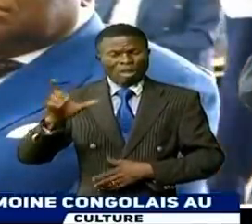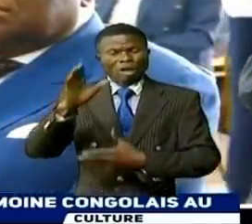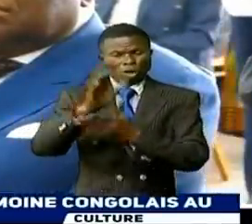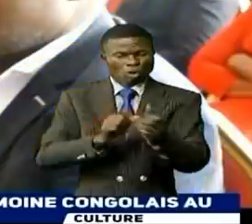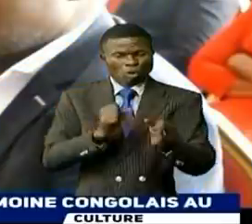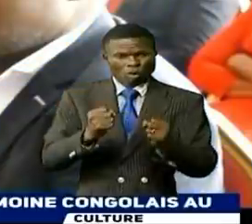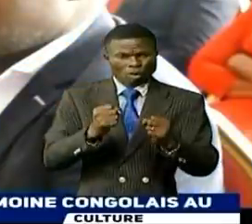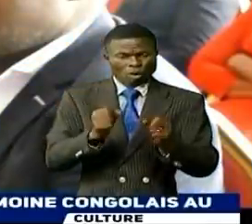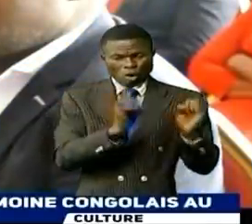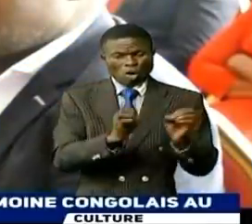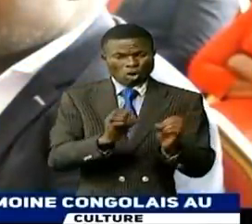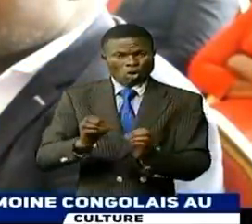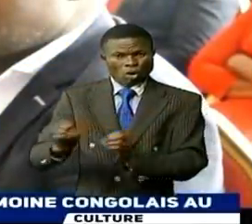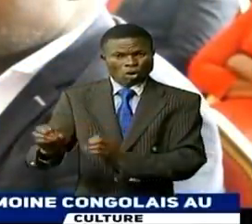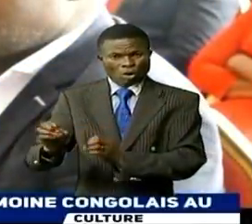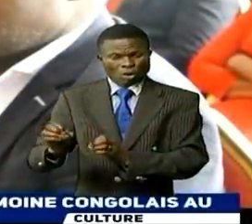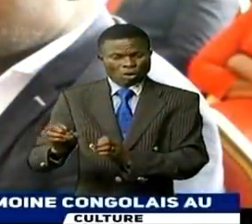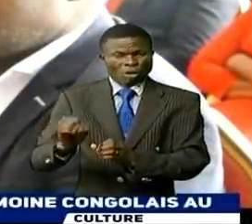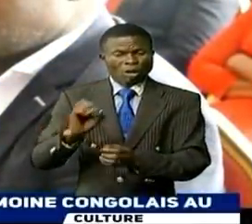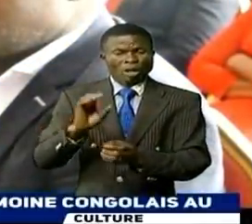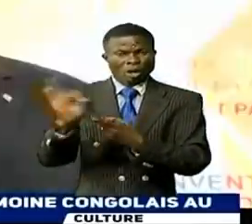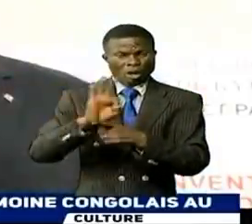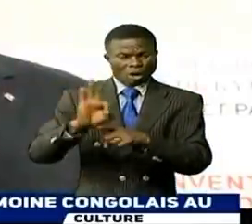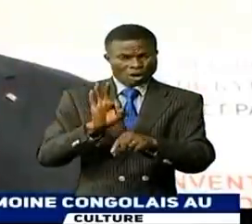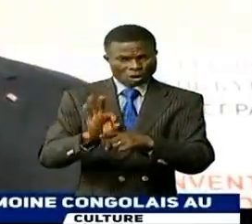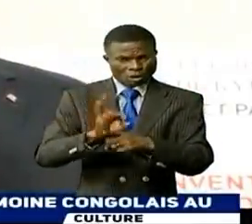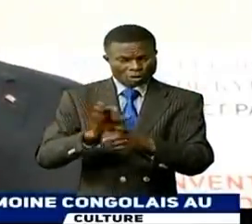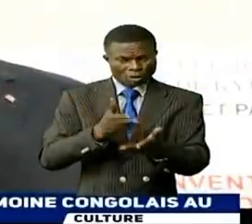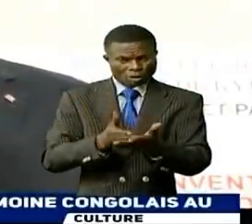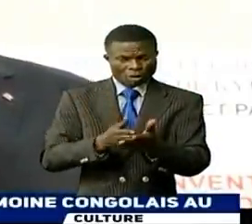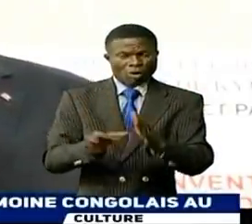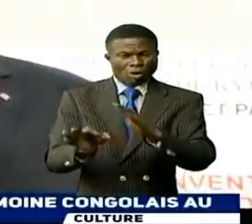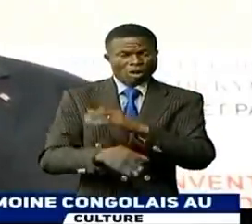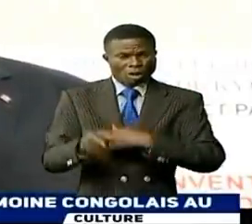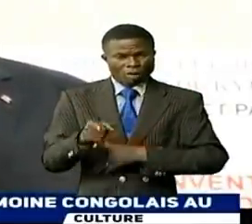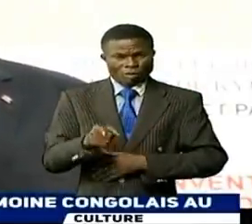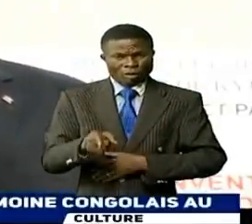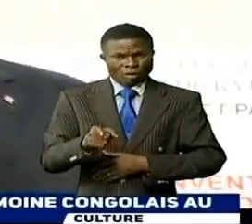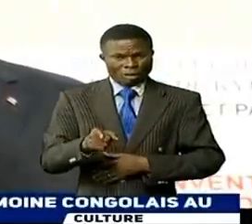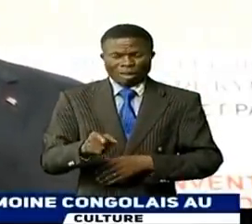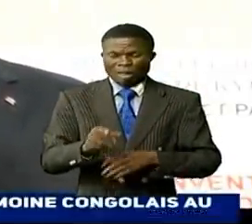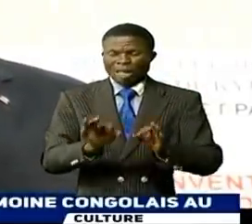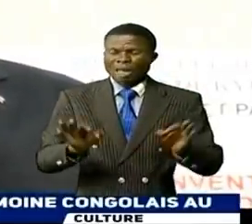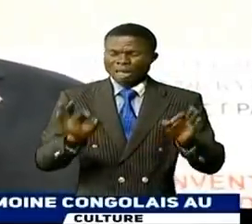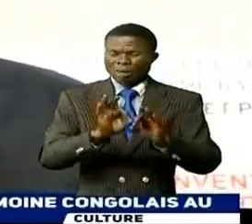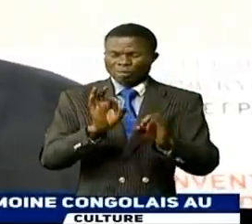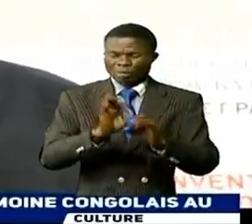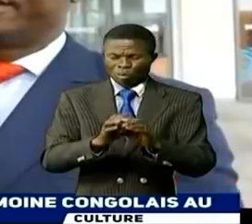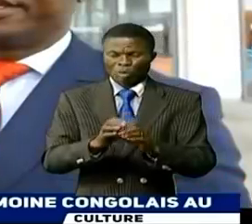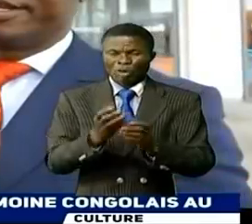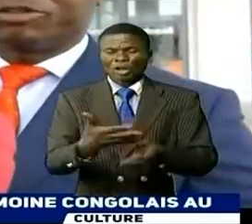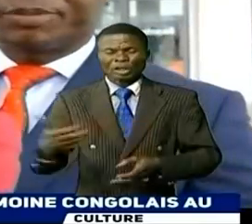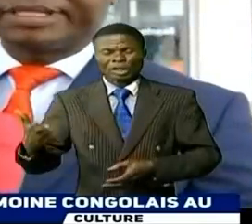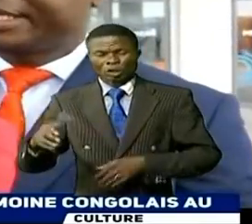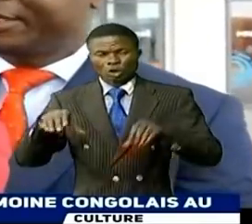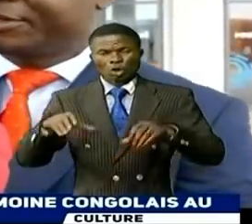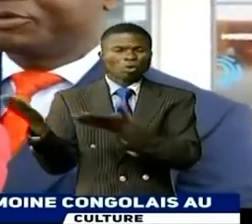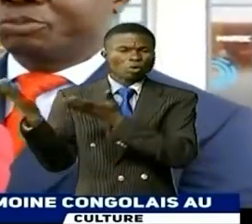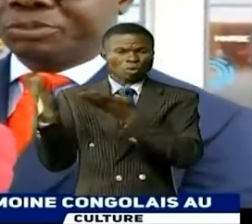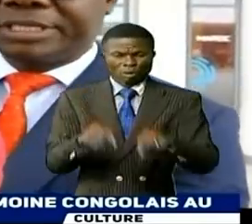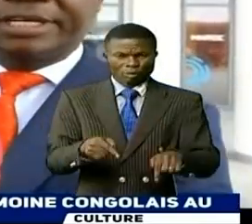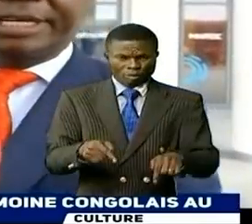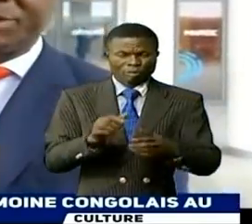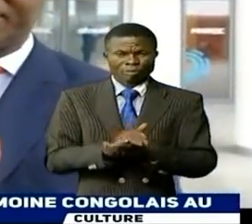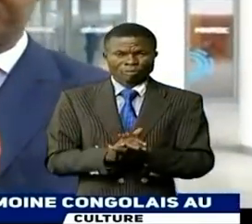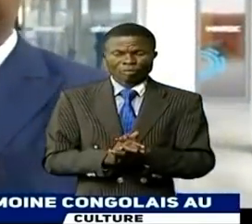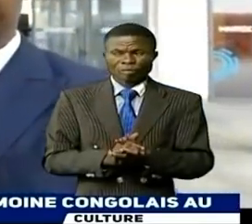que l'organisation de cette formation est la fondation réelle de la comptabilité du patrimoine culturel congolais. Le fondamental est que le